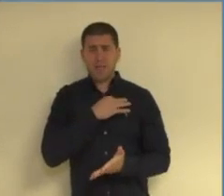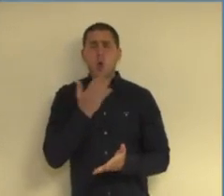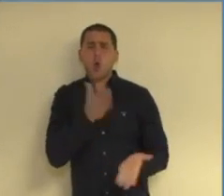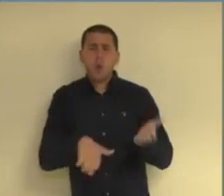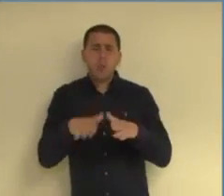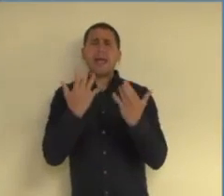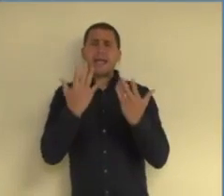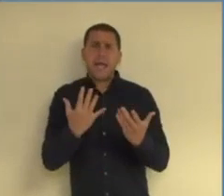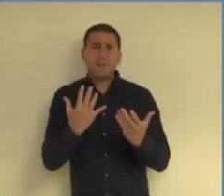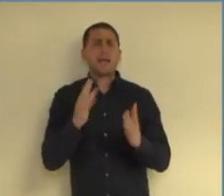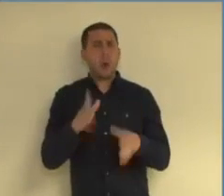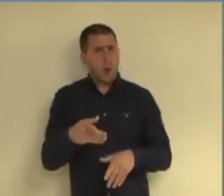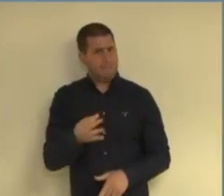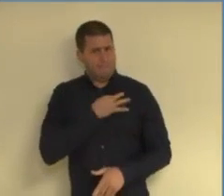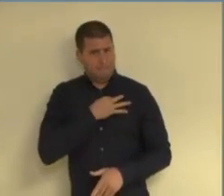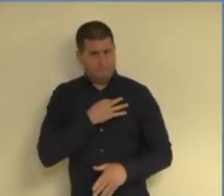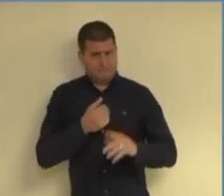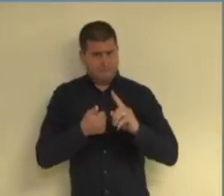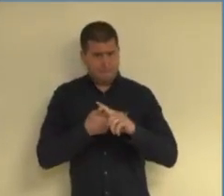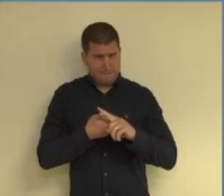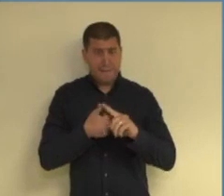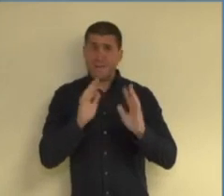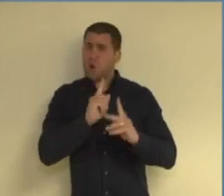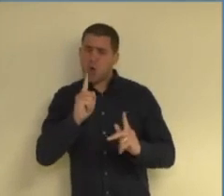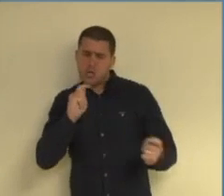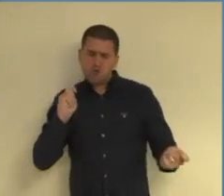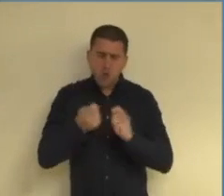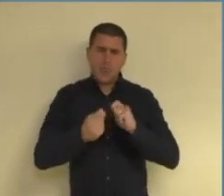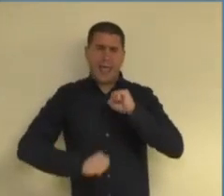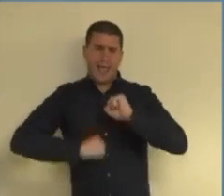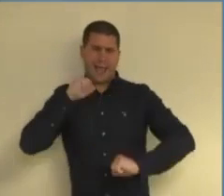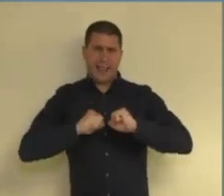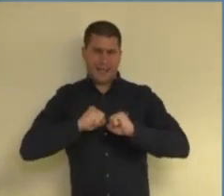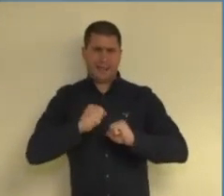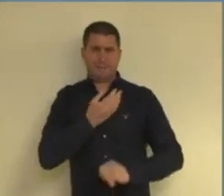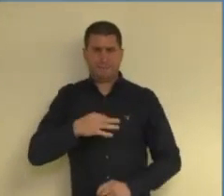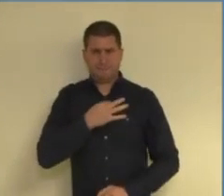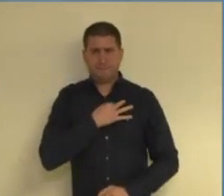קורבנות אנחנו יכולים לספוג אם לא נשנה את ההרגלים שלנו,